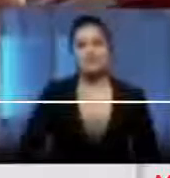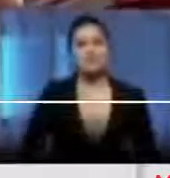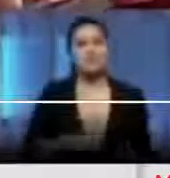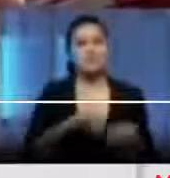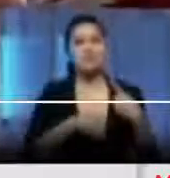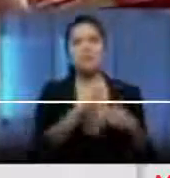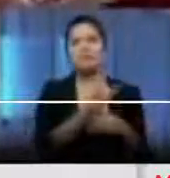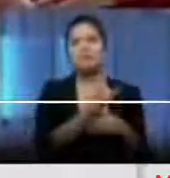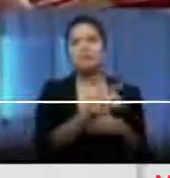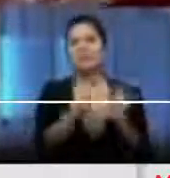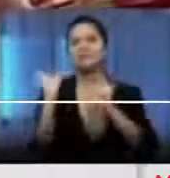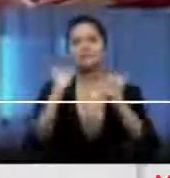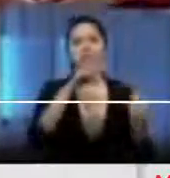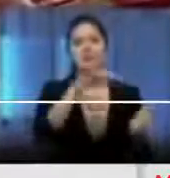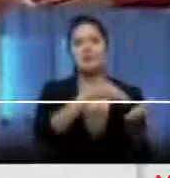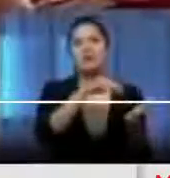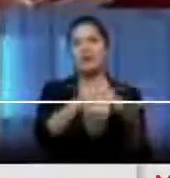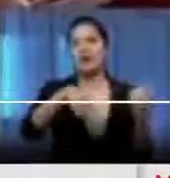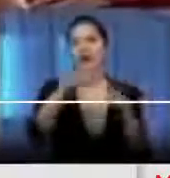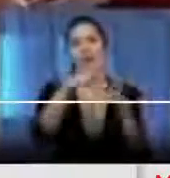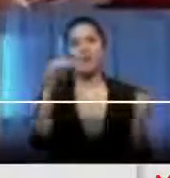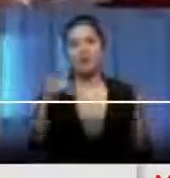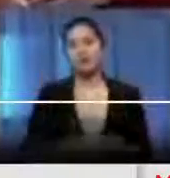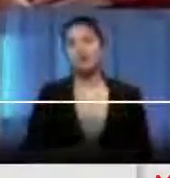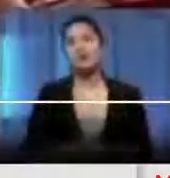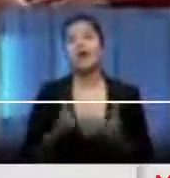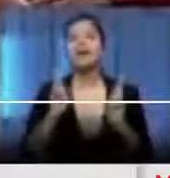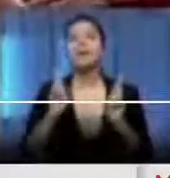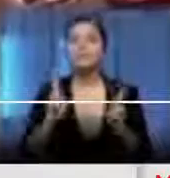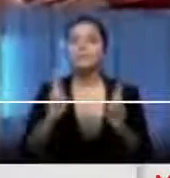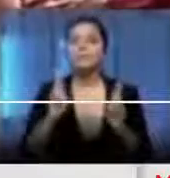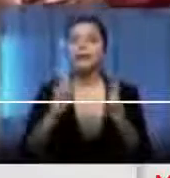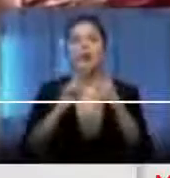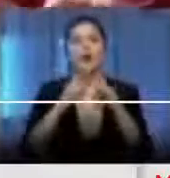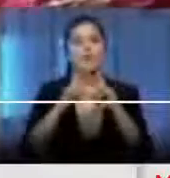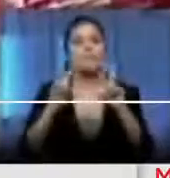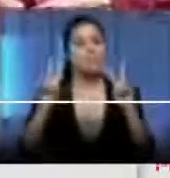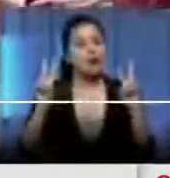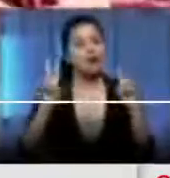поражение и спрятались. И я надеюсь, у них больше не хватит смелости на новую попытку.